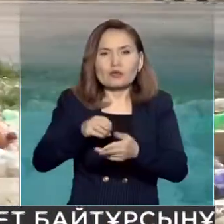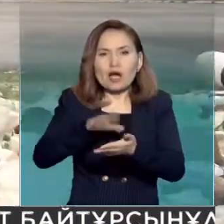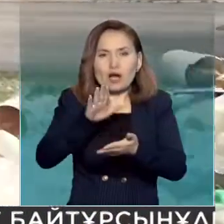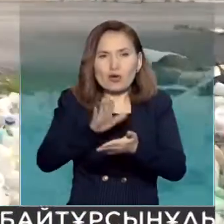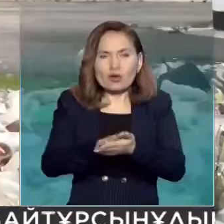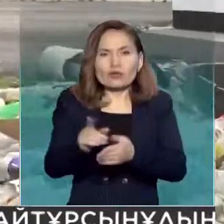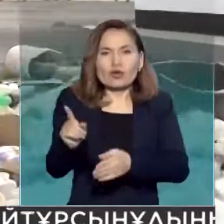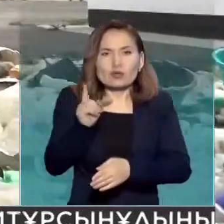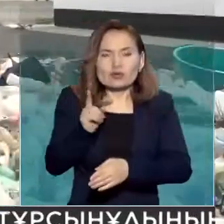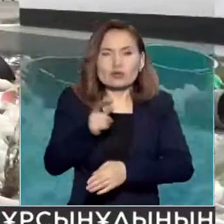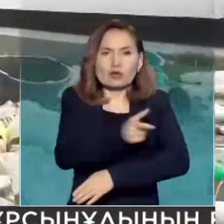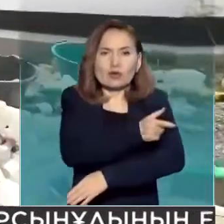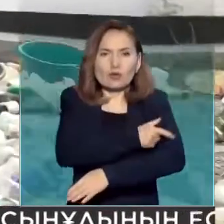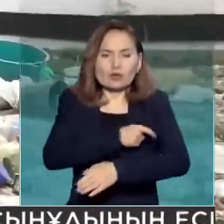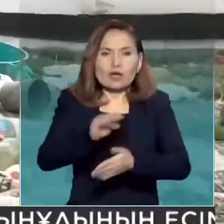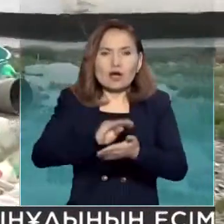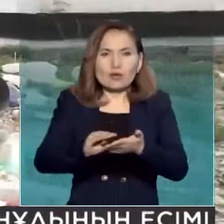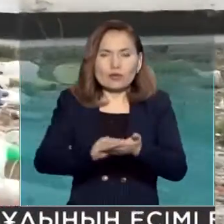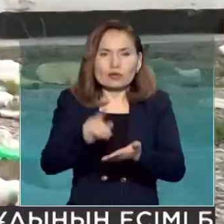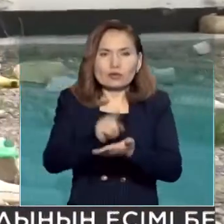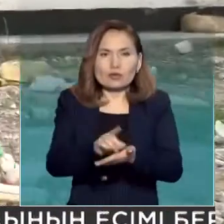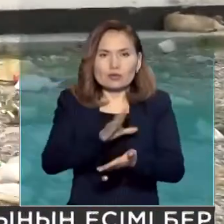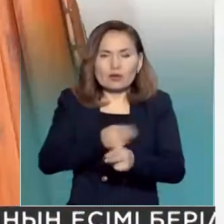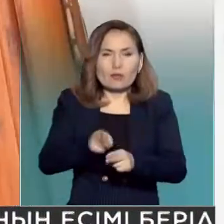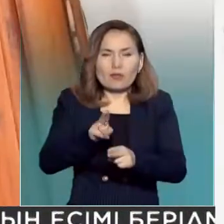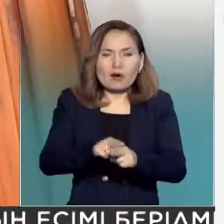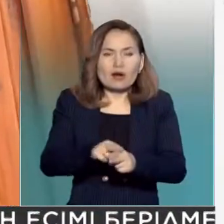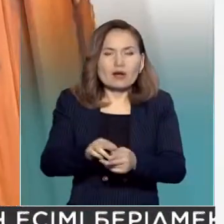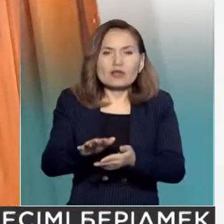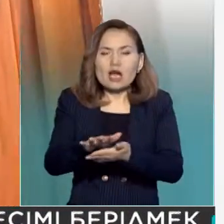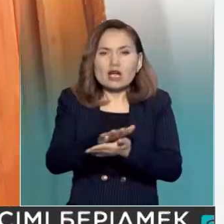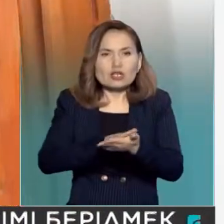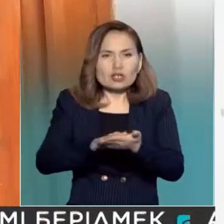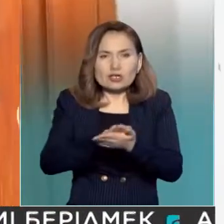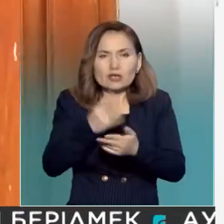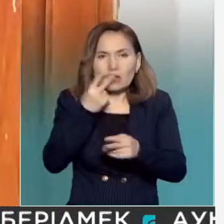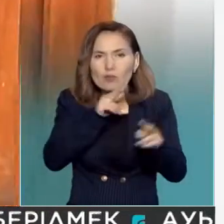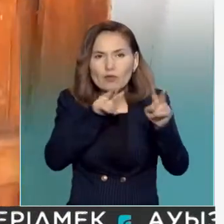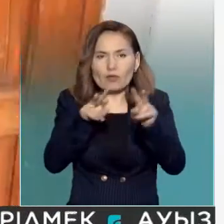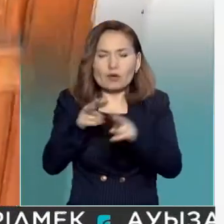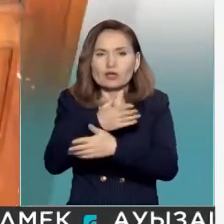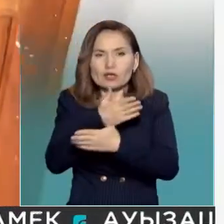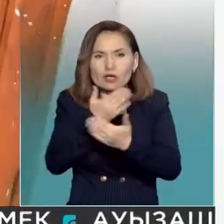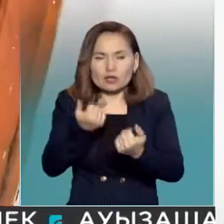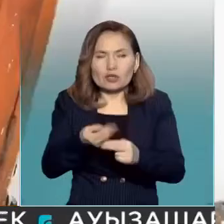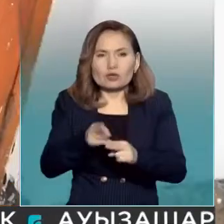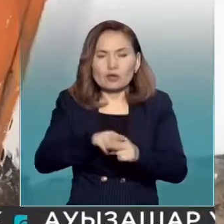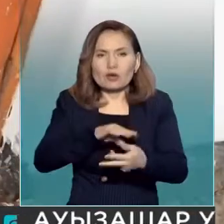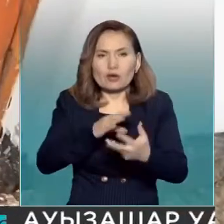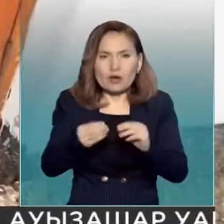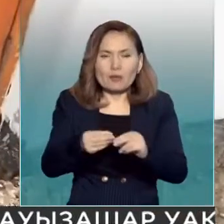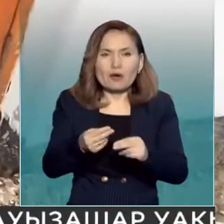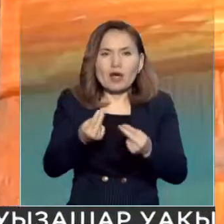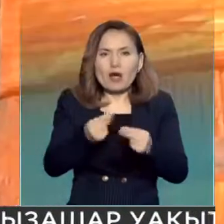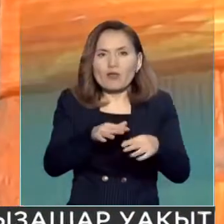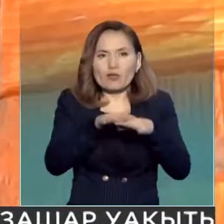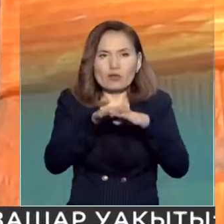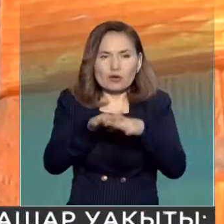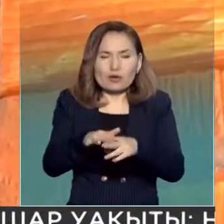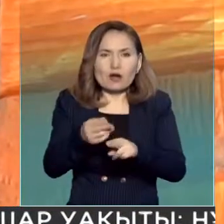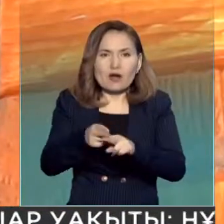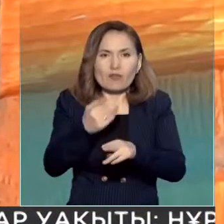күзетшінің отыруы да шарт. Алайда қоқыс алаңы қараусыз қалғандай кейіпте, тірліктің тұралап қалғаны да жергілікті бюджеттен ақшаның